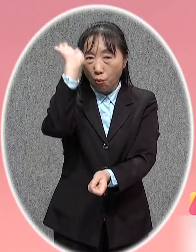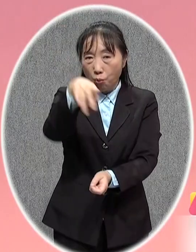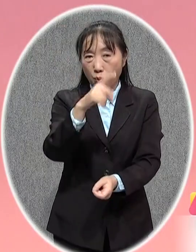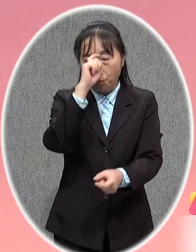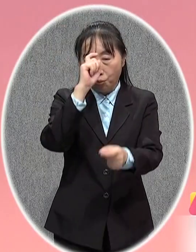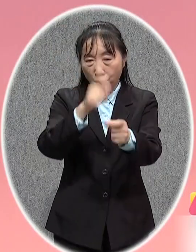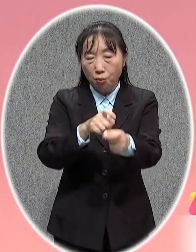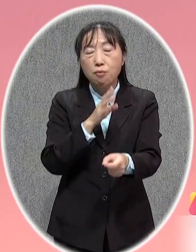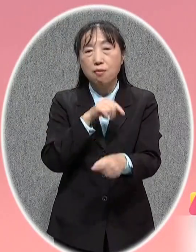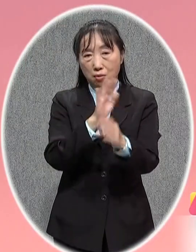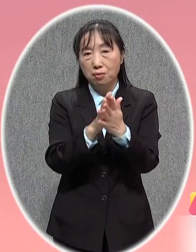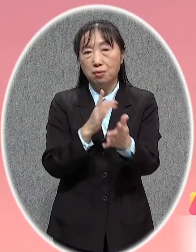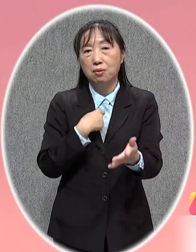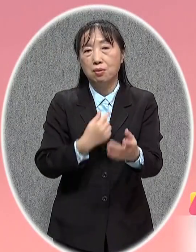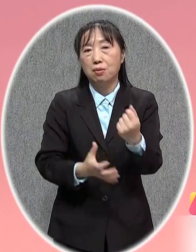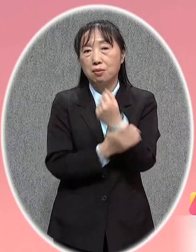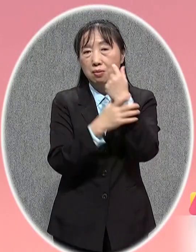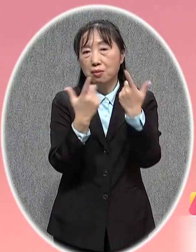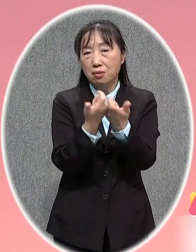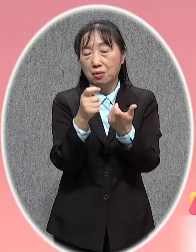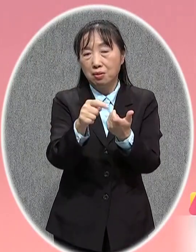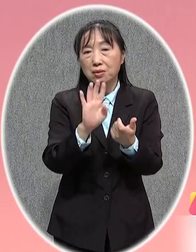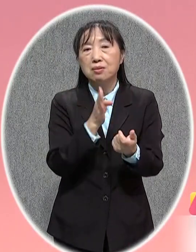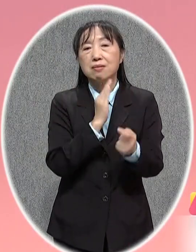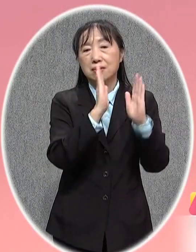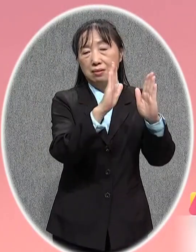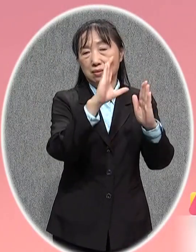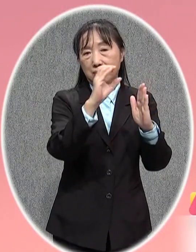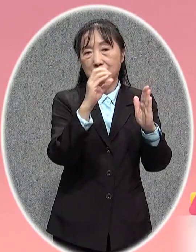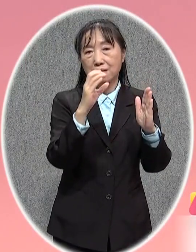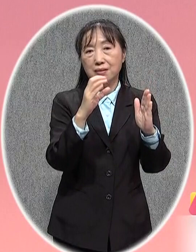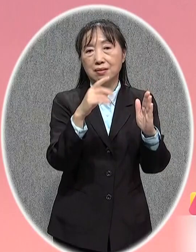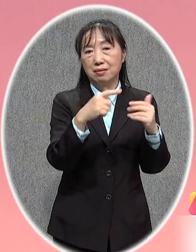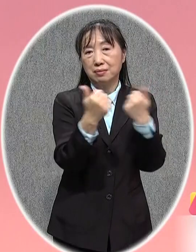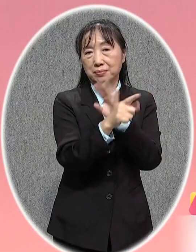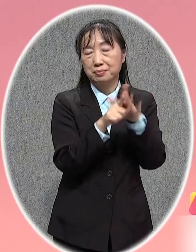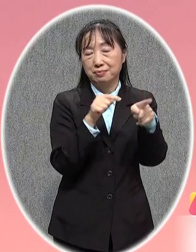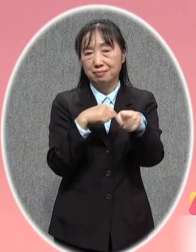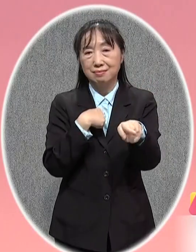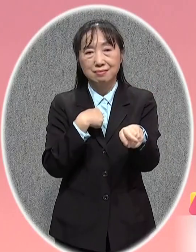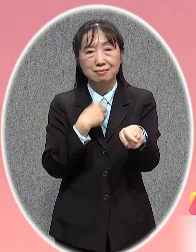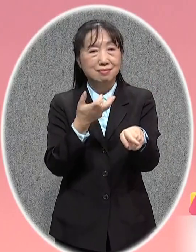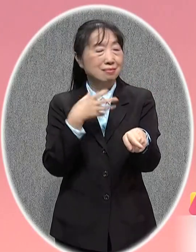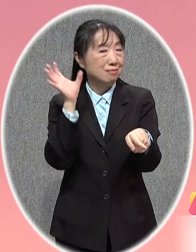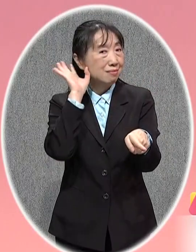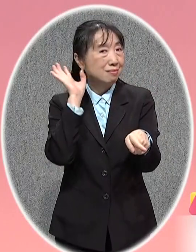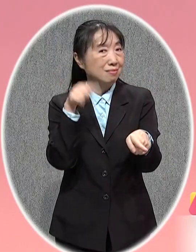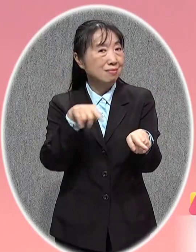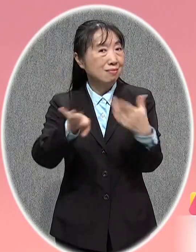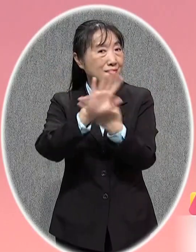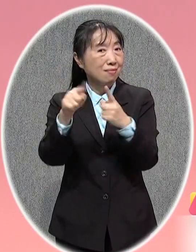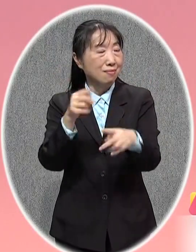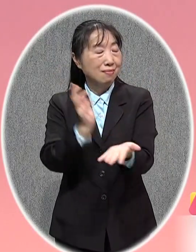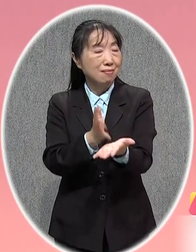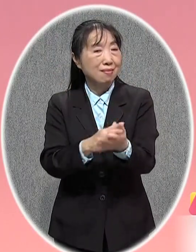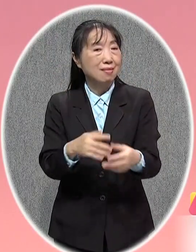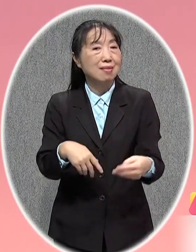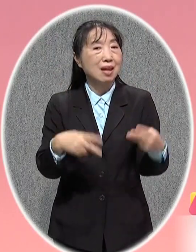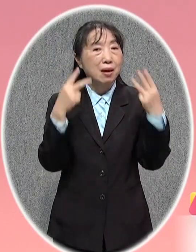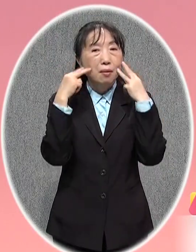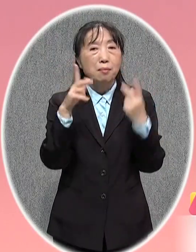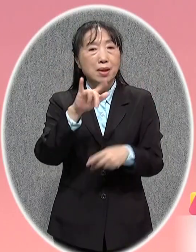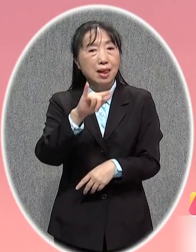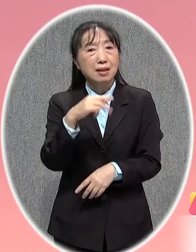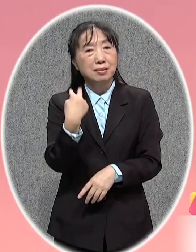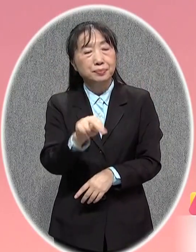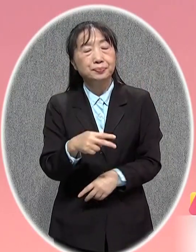这个遥远的愿景，正方代表里面是就说我听过的所有的那个其他人的那个发言，不管潘老师也好，